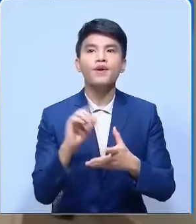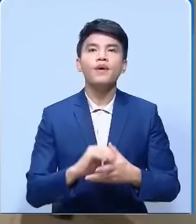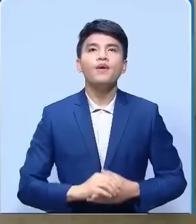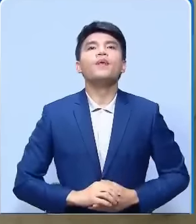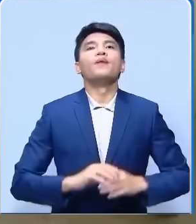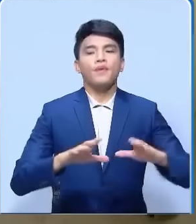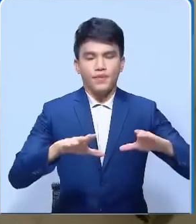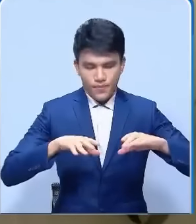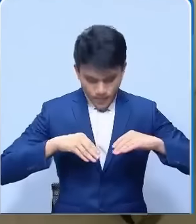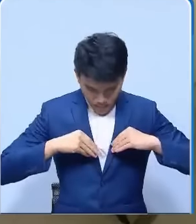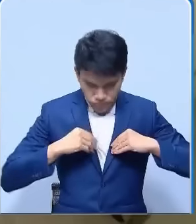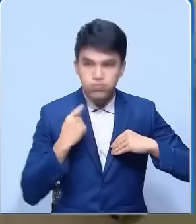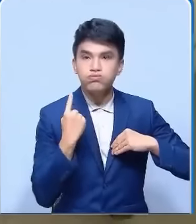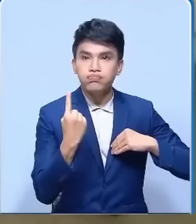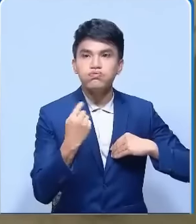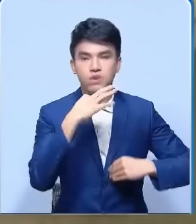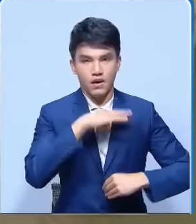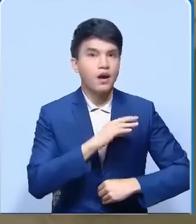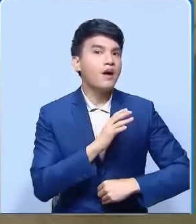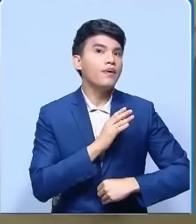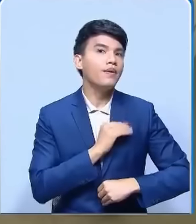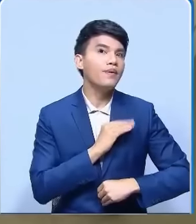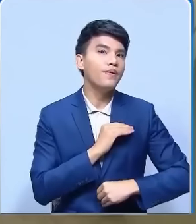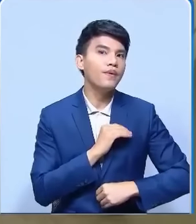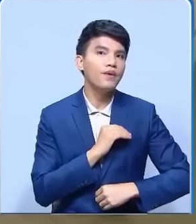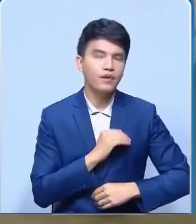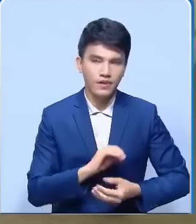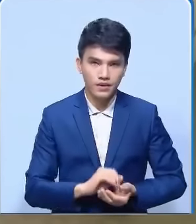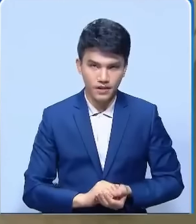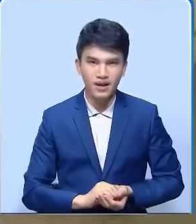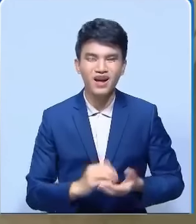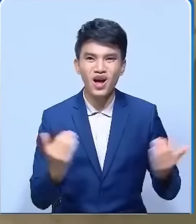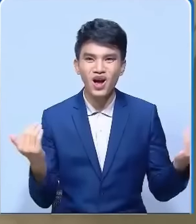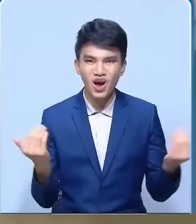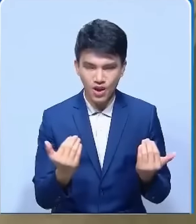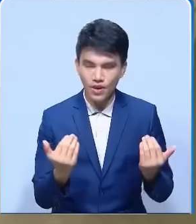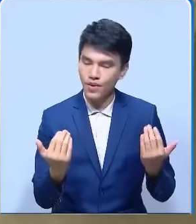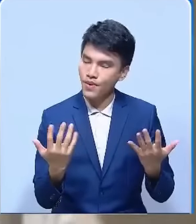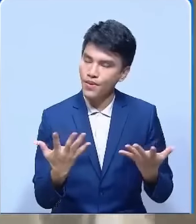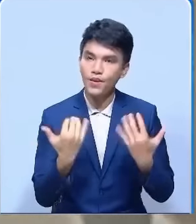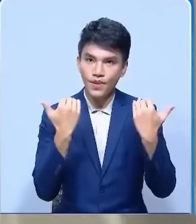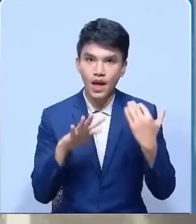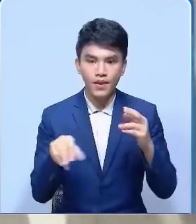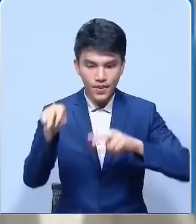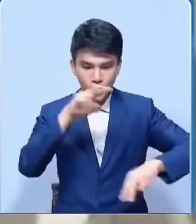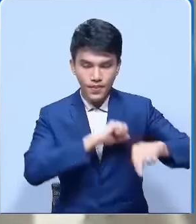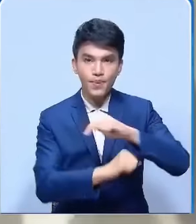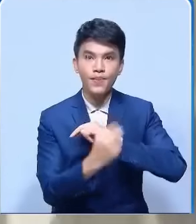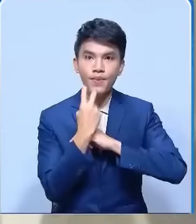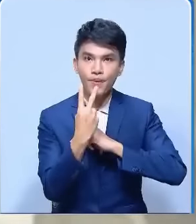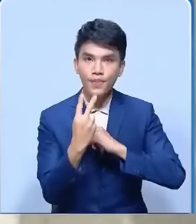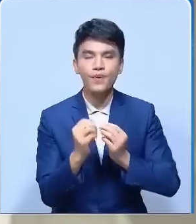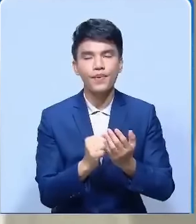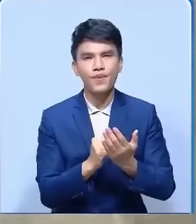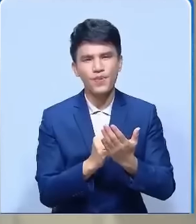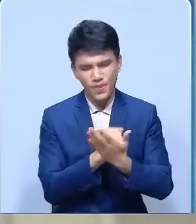ภาพคนเดียวเพราะกลัวว่าเดี๋ยวลูกสาวอายุ10ขวบเนี่ยจะกำพร้าแต่ทีเนี้ยพอค้นไปค้นมาเจอของกลางในตัวน